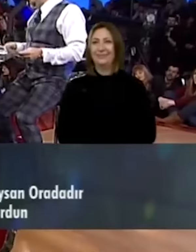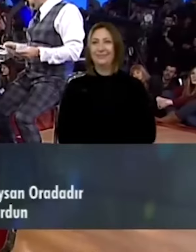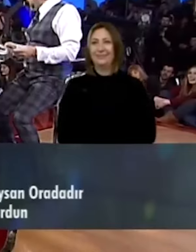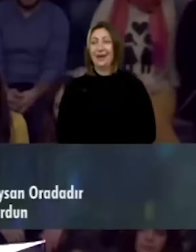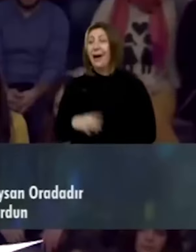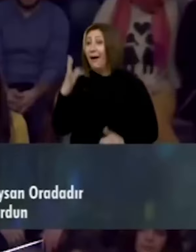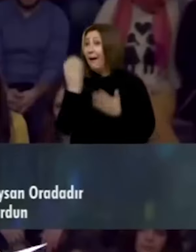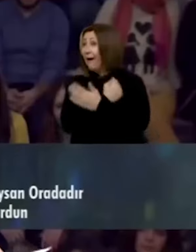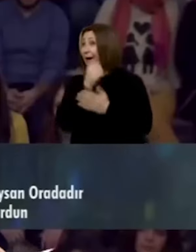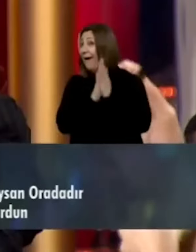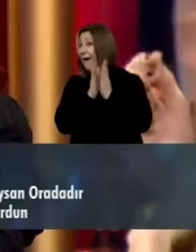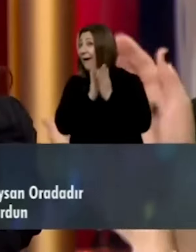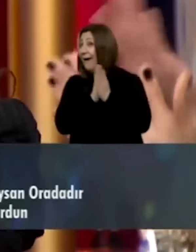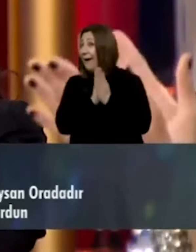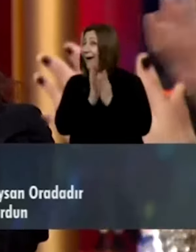Ay bildi ayol.